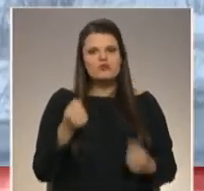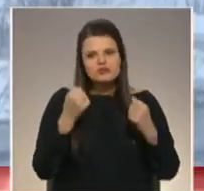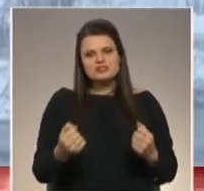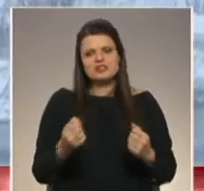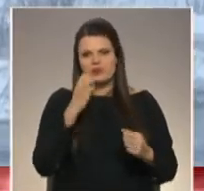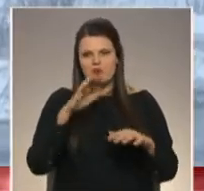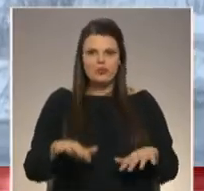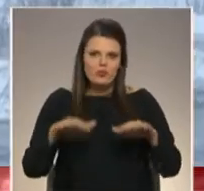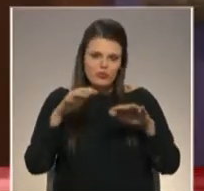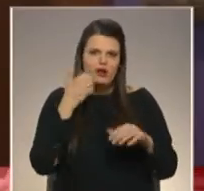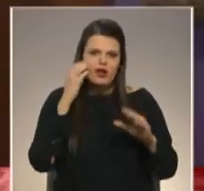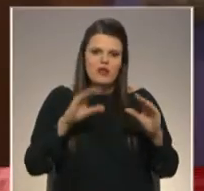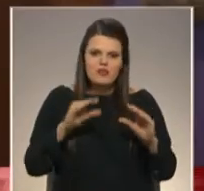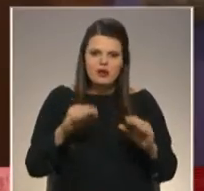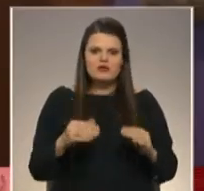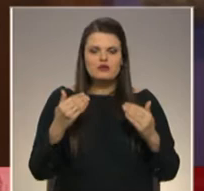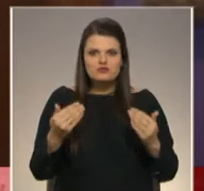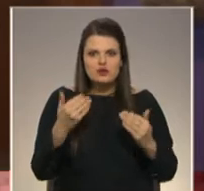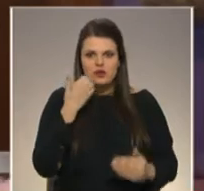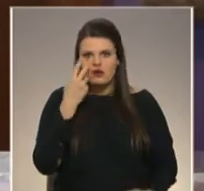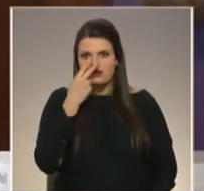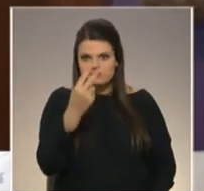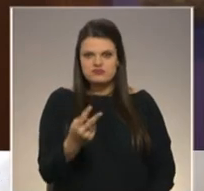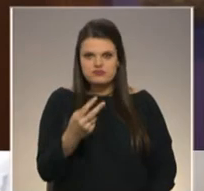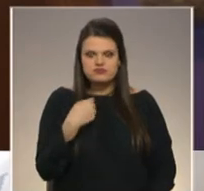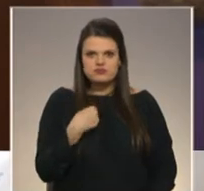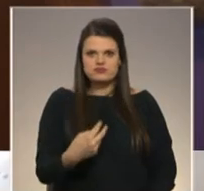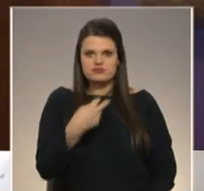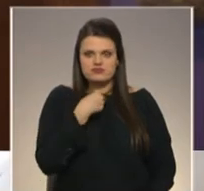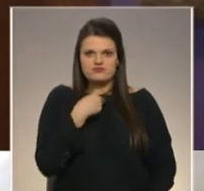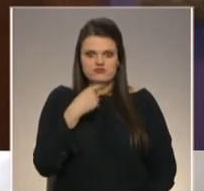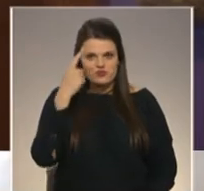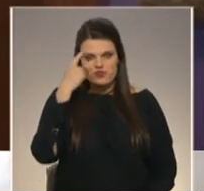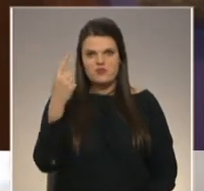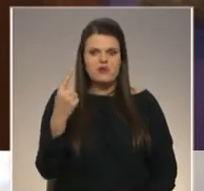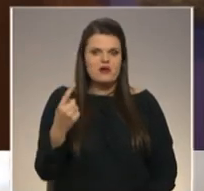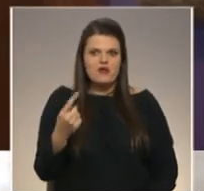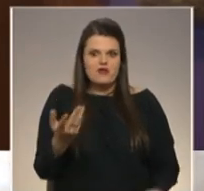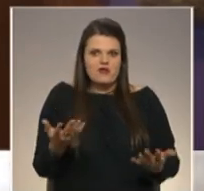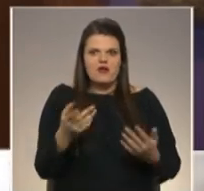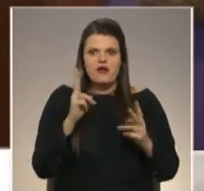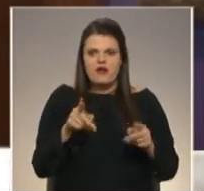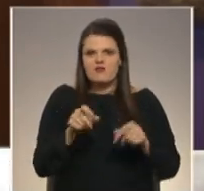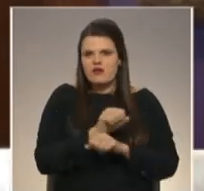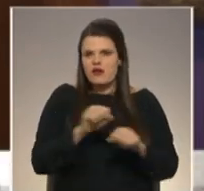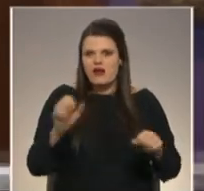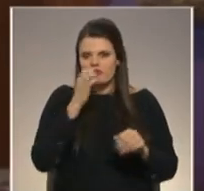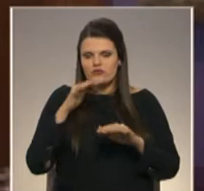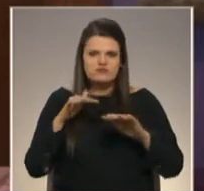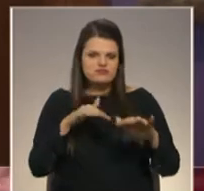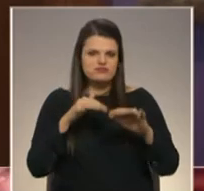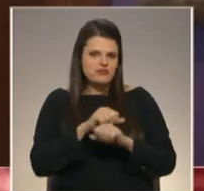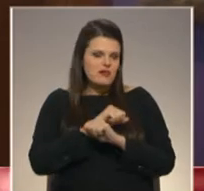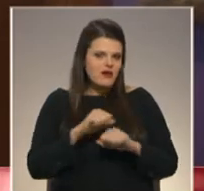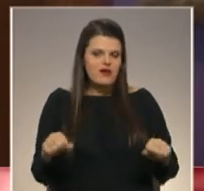būt mazāki tad vajag. A šodien, kad jau brāzda sātā, man izlaidās jau tāds galvas akers, domāju, kur tik otrai ūdens var aizīt?